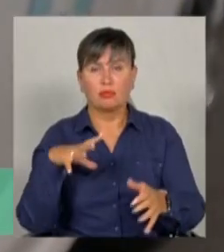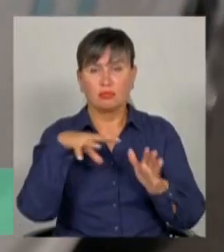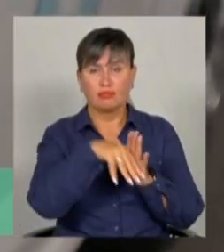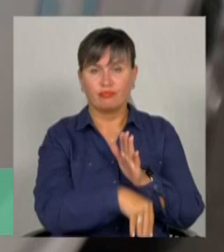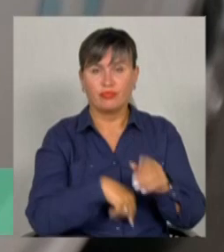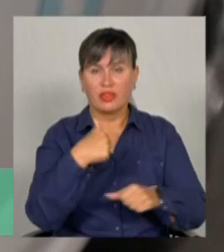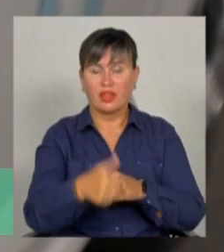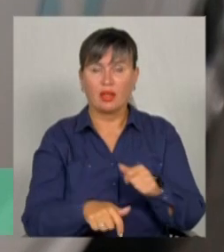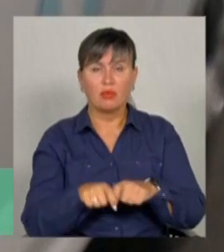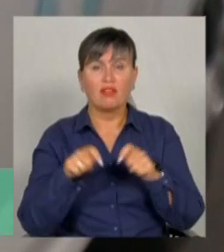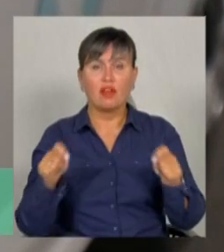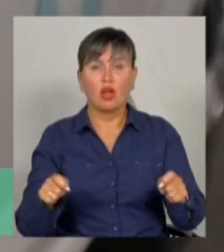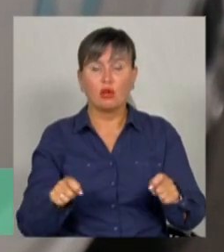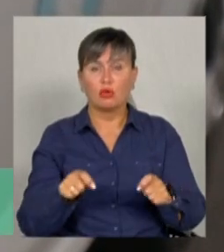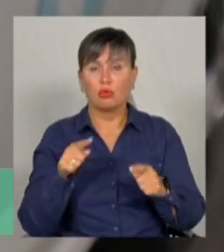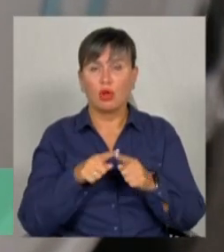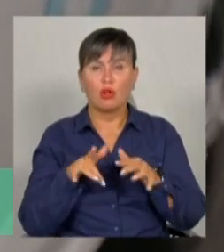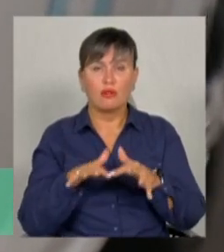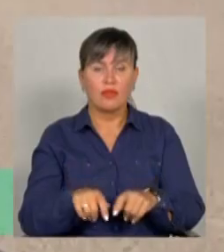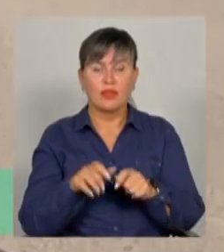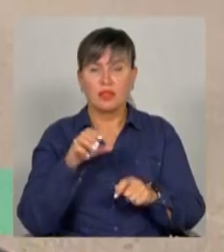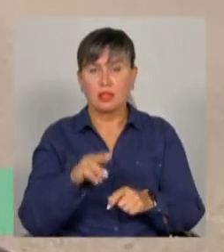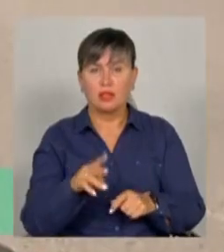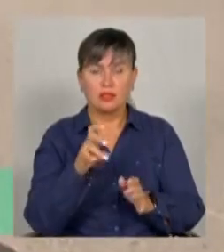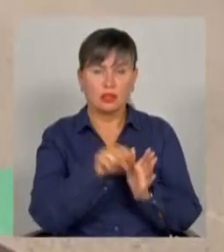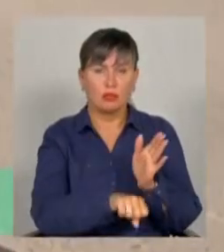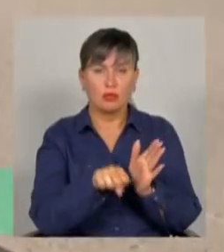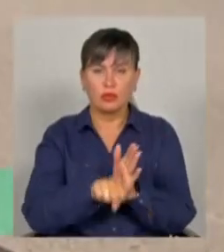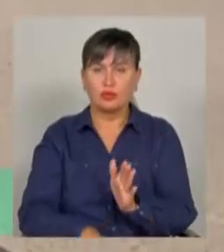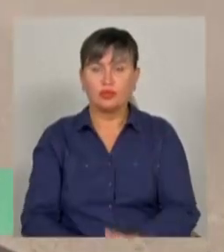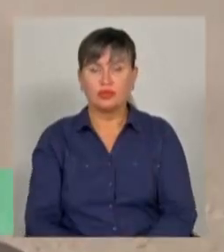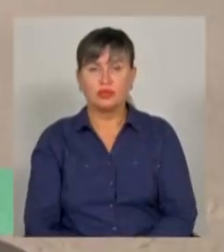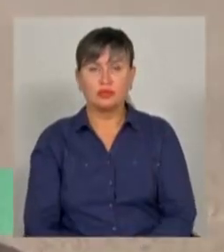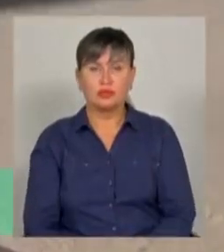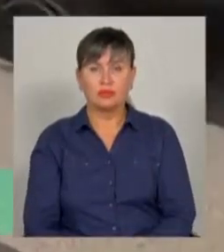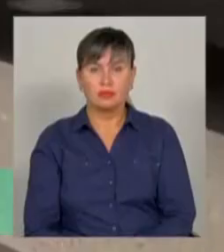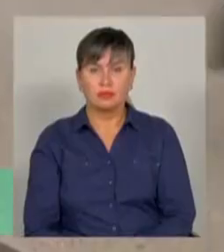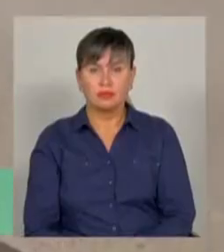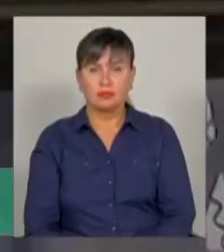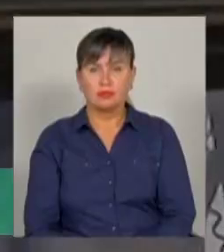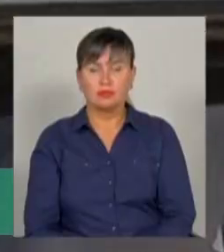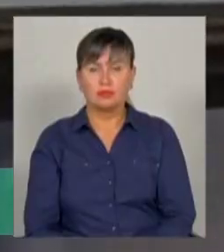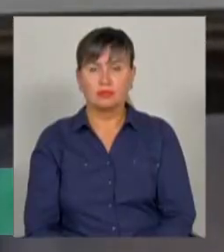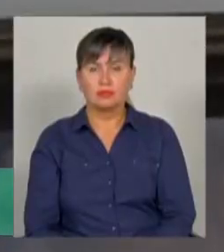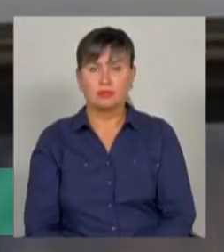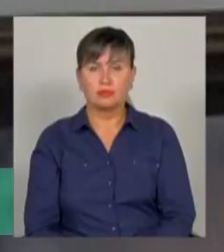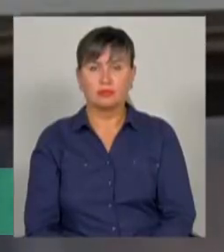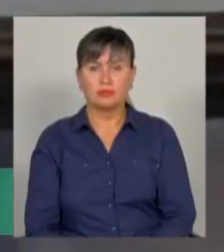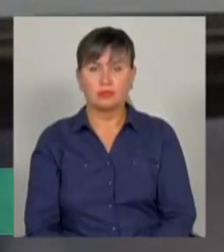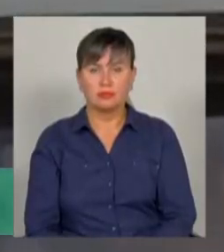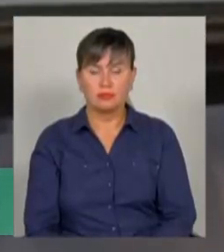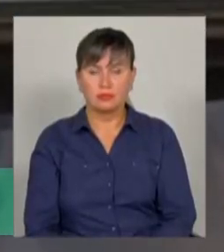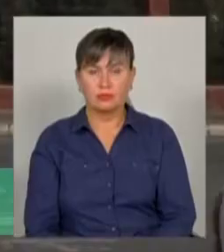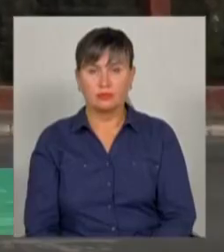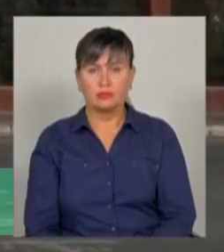По факту возбуждено уголовное дело по статье «Покушение на убийство». Рамина Мирзалимова, Мира Альжанова, Айнара Иса, Юрий Осипенко,